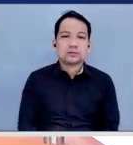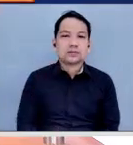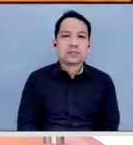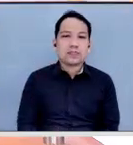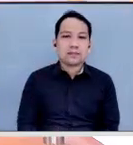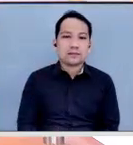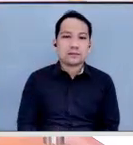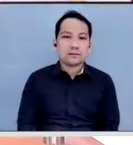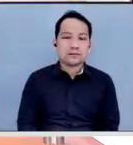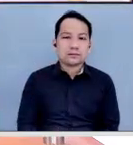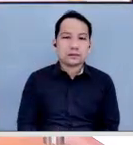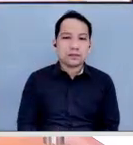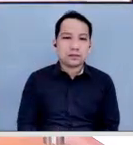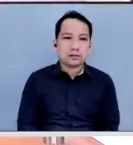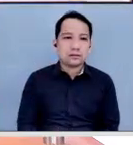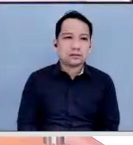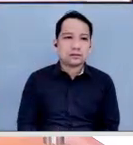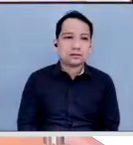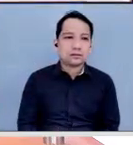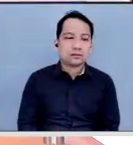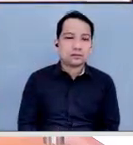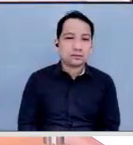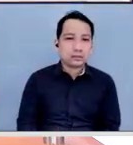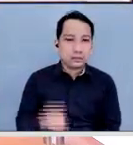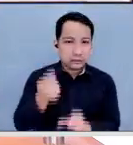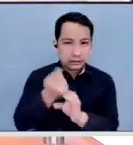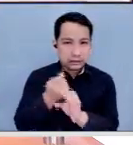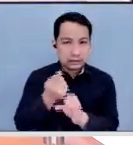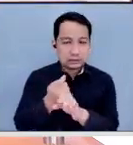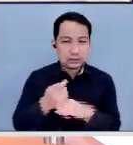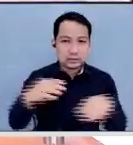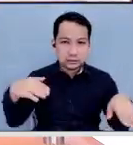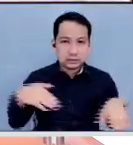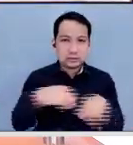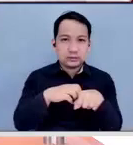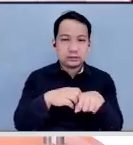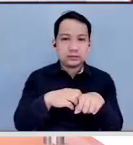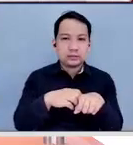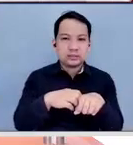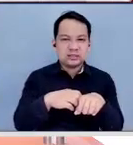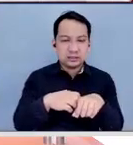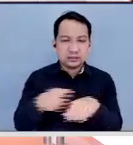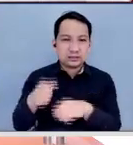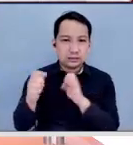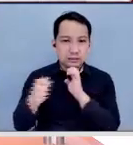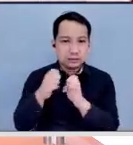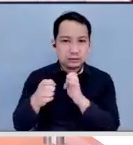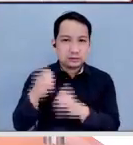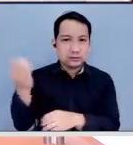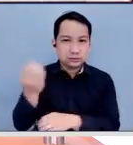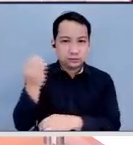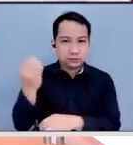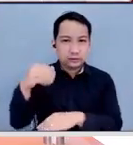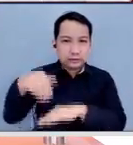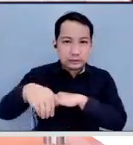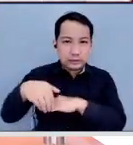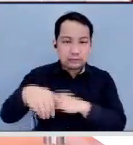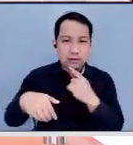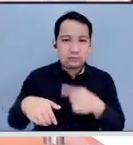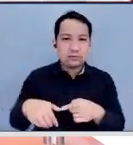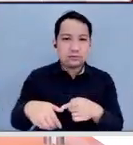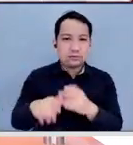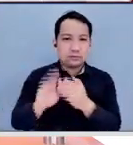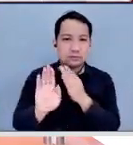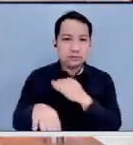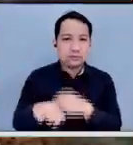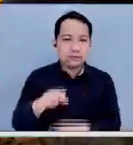Iperwisyo naman ang dulot ng isang truck na bumangga sa hilera ng concrete barrier sa EDSA Ortigas kagabi. Nagbabalik si Hannibal